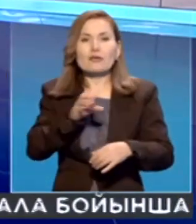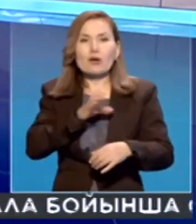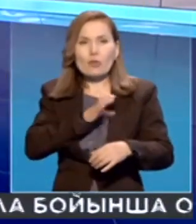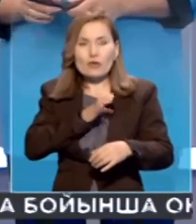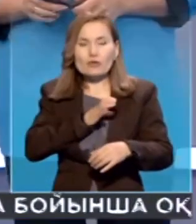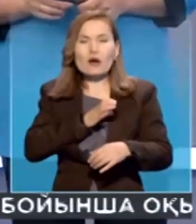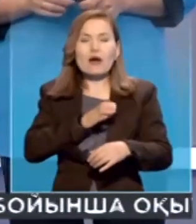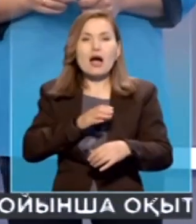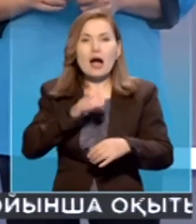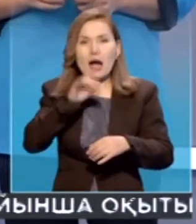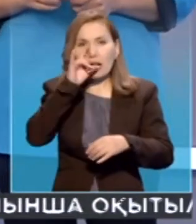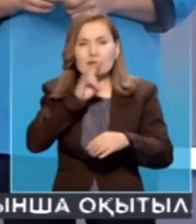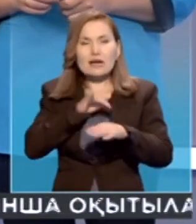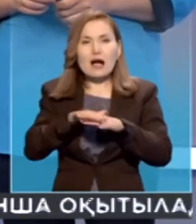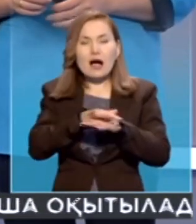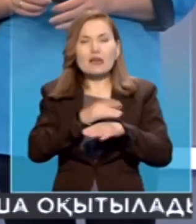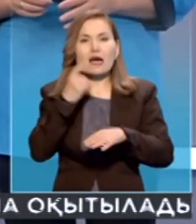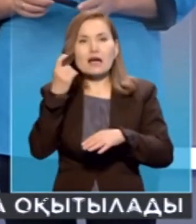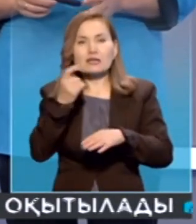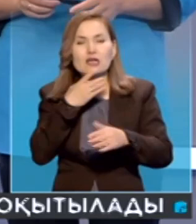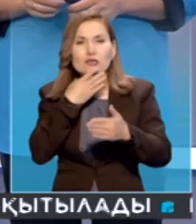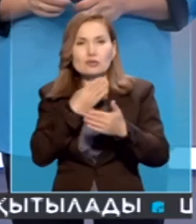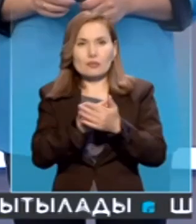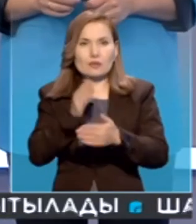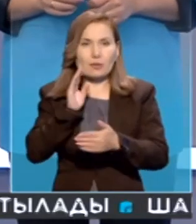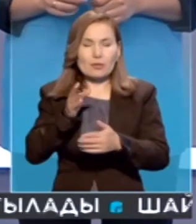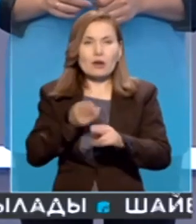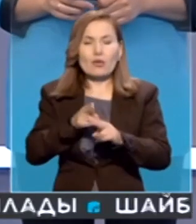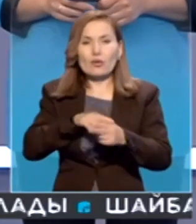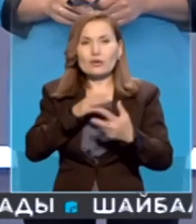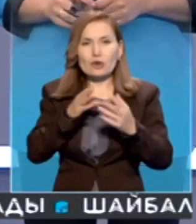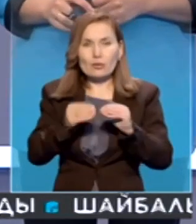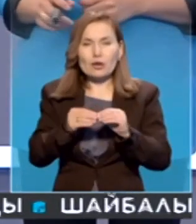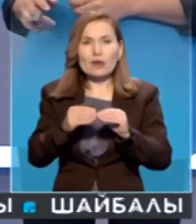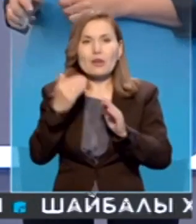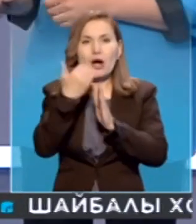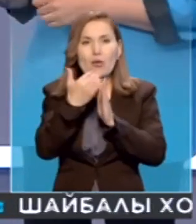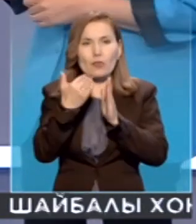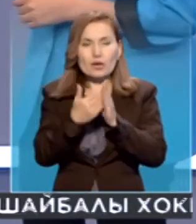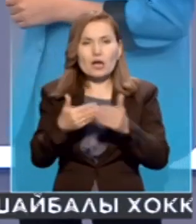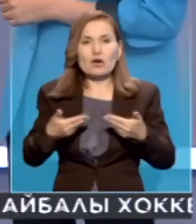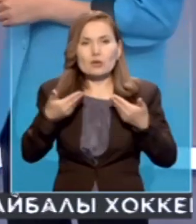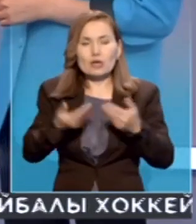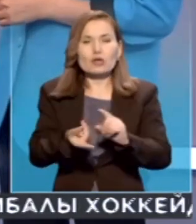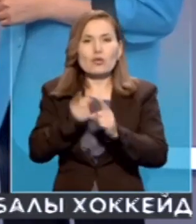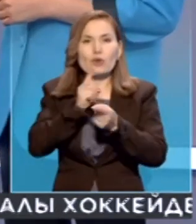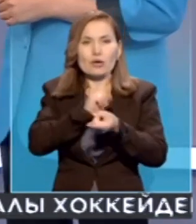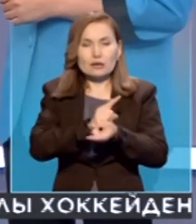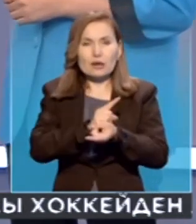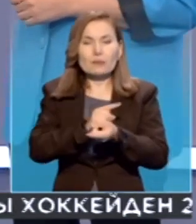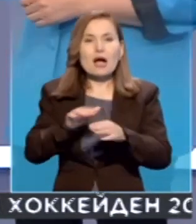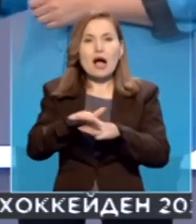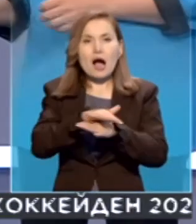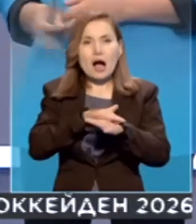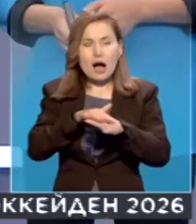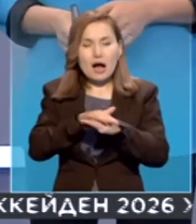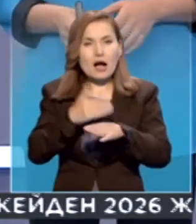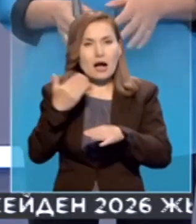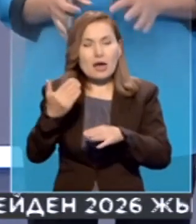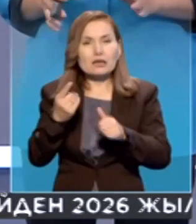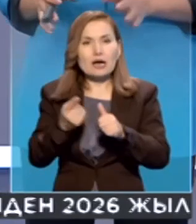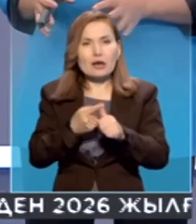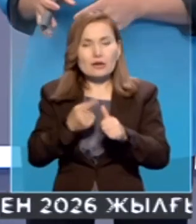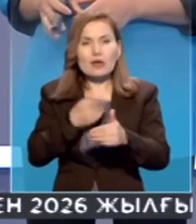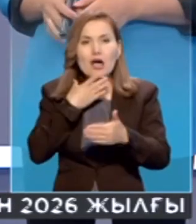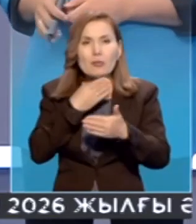болады. Бұл ата заңның 6-шы бабы 3-ші тармағына қатысты ұсынылған өзгеріс. Енді халық атынан